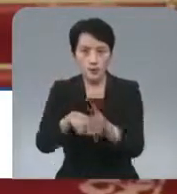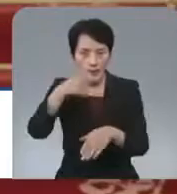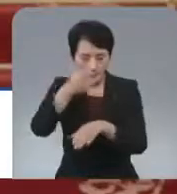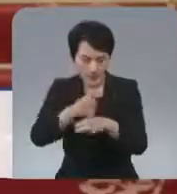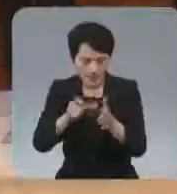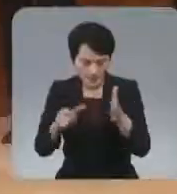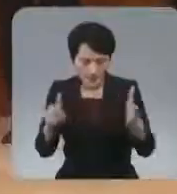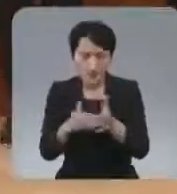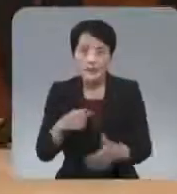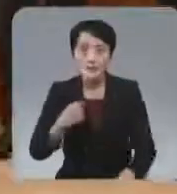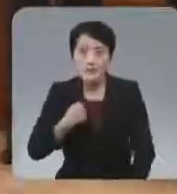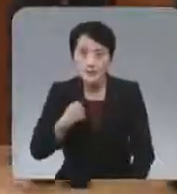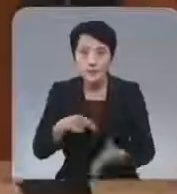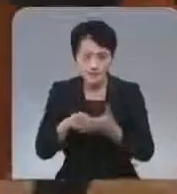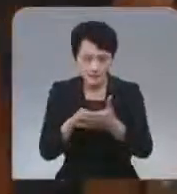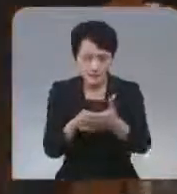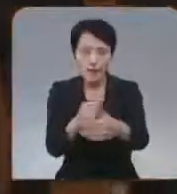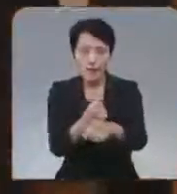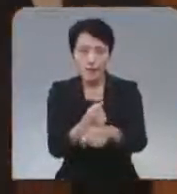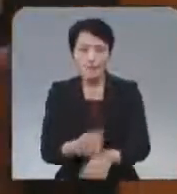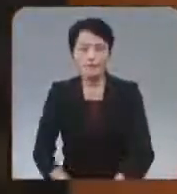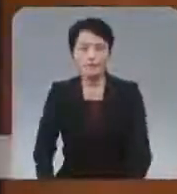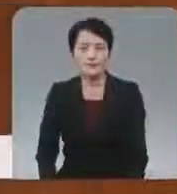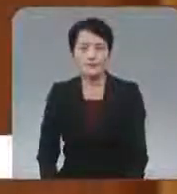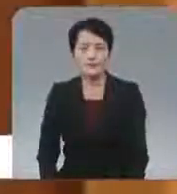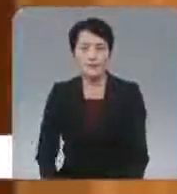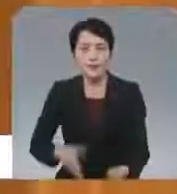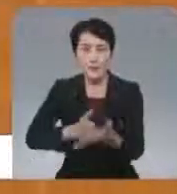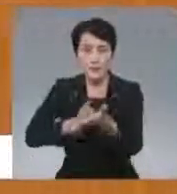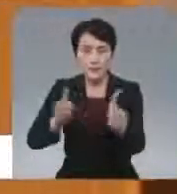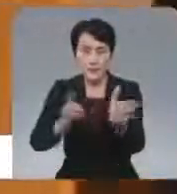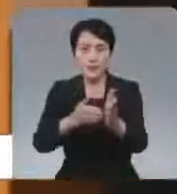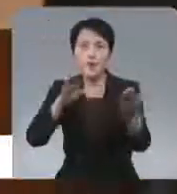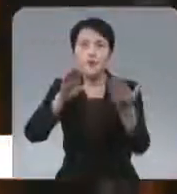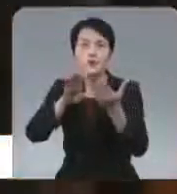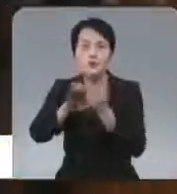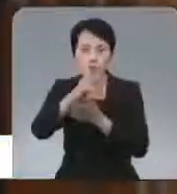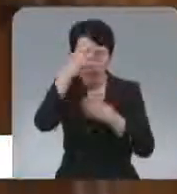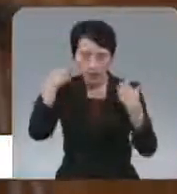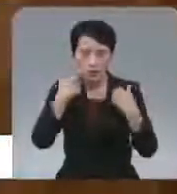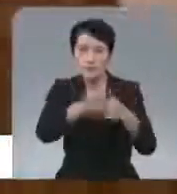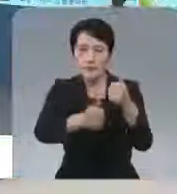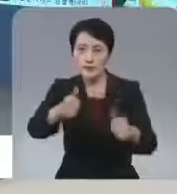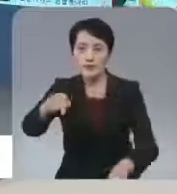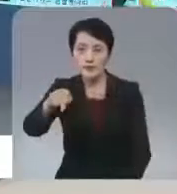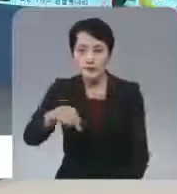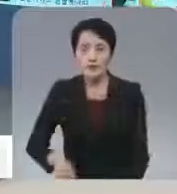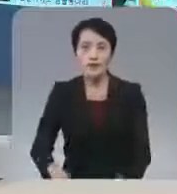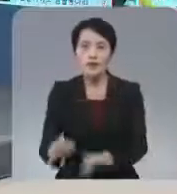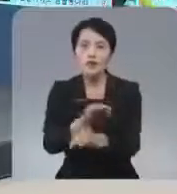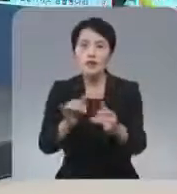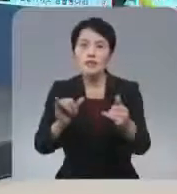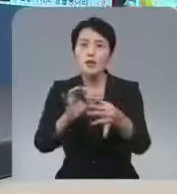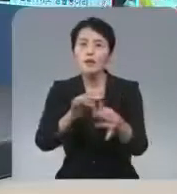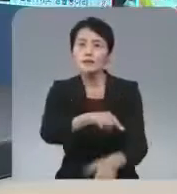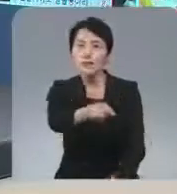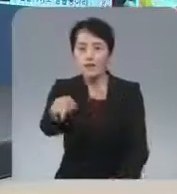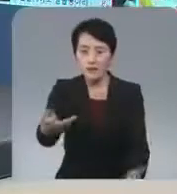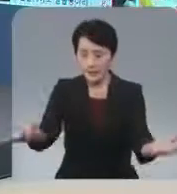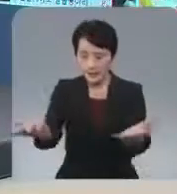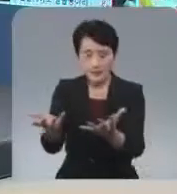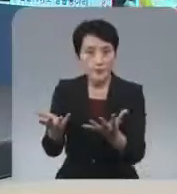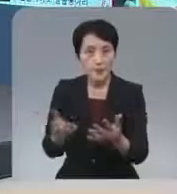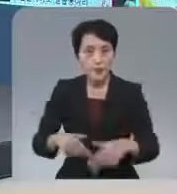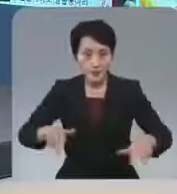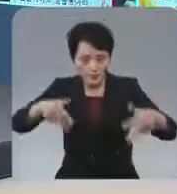больничные койки он одновременно предостерег от самоуспокоенности в условиях роста числа вариантов коронавируса